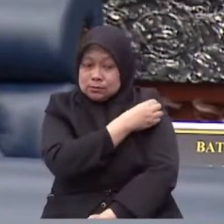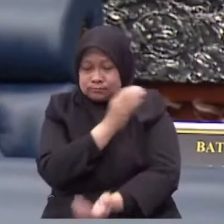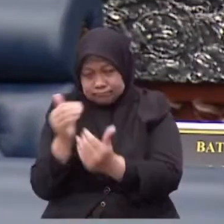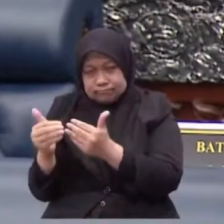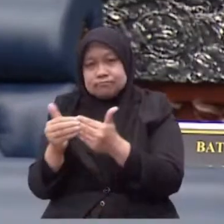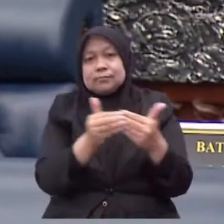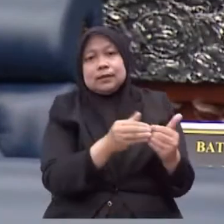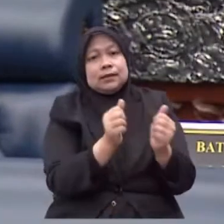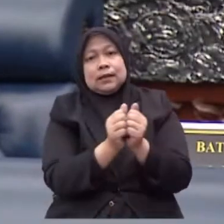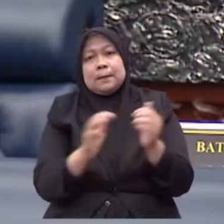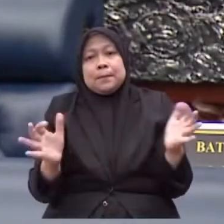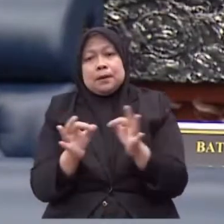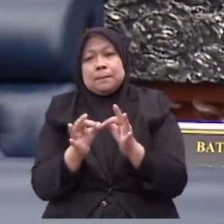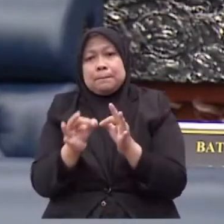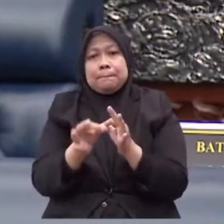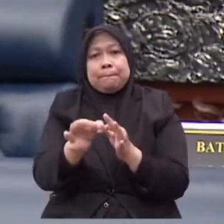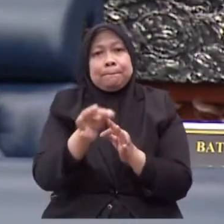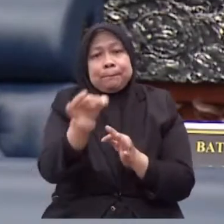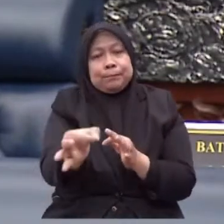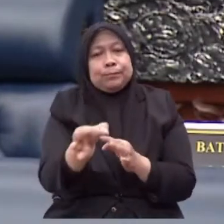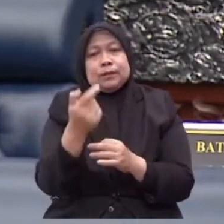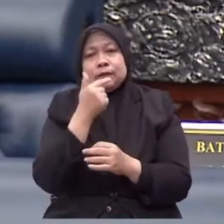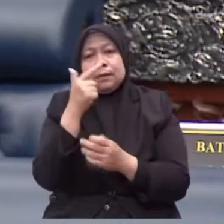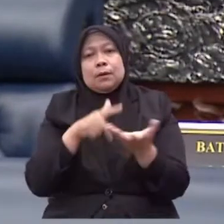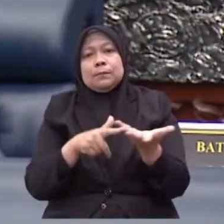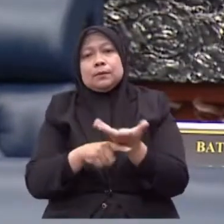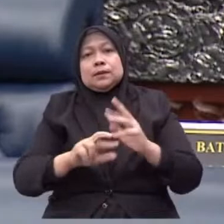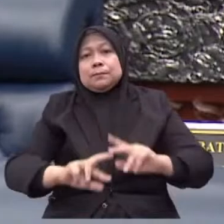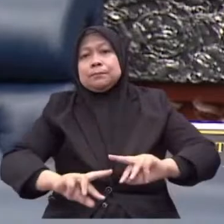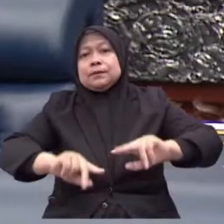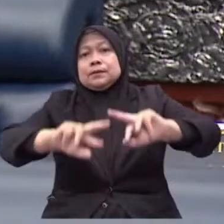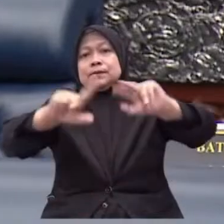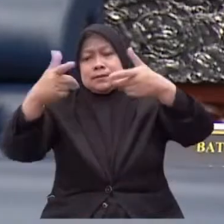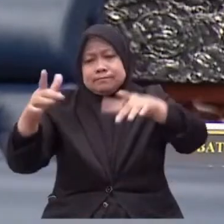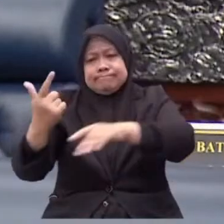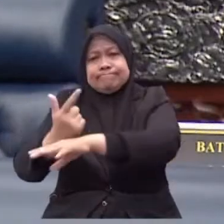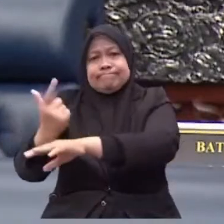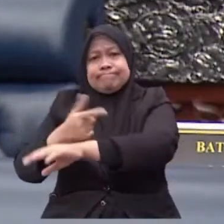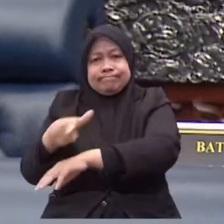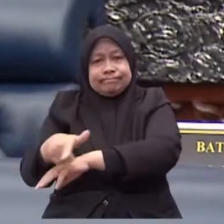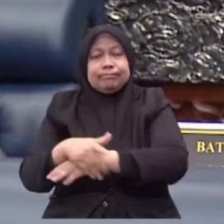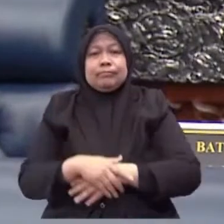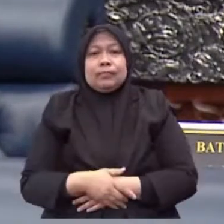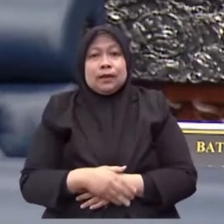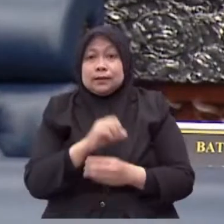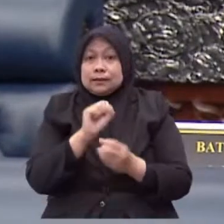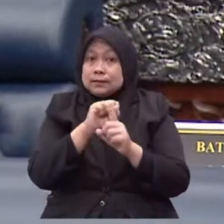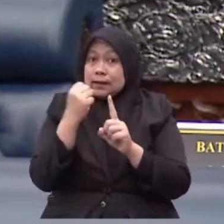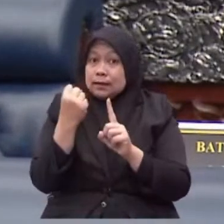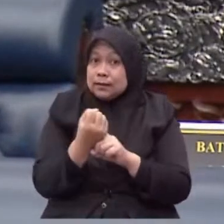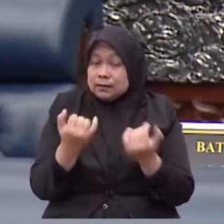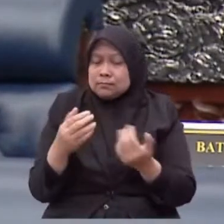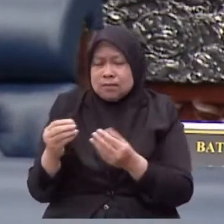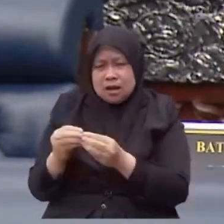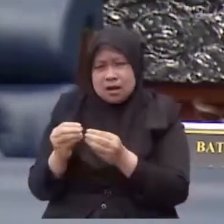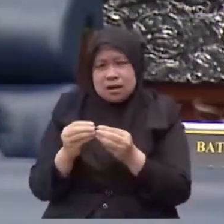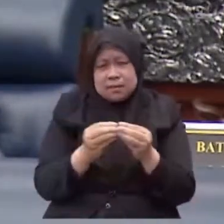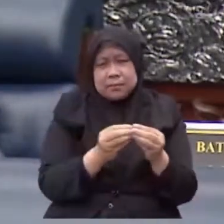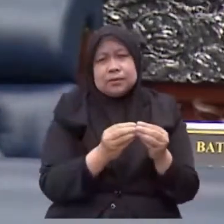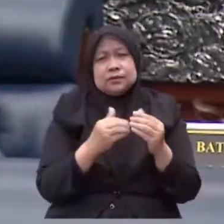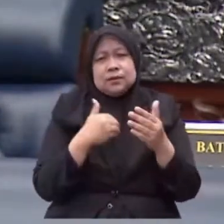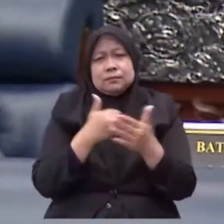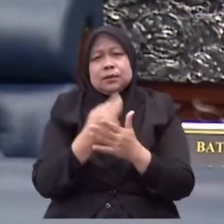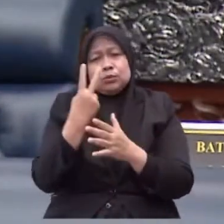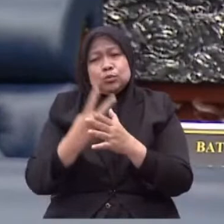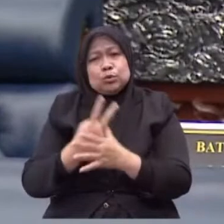latin diteruskan tanpa pendangguhan untuk tidak menjegaskan prestasi atlet yang sedang dalam latihan keadaan ini pelarutan bagi